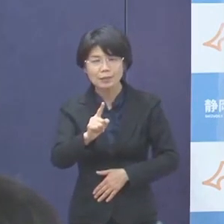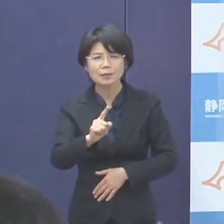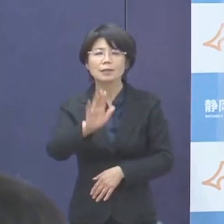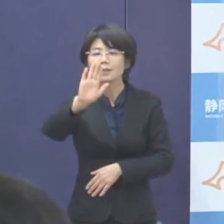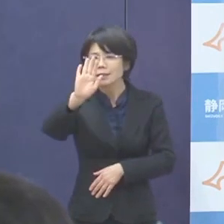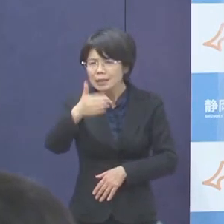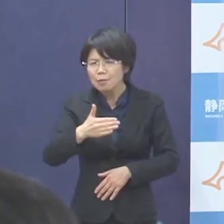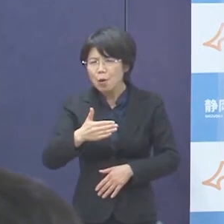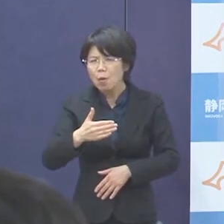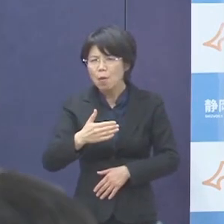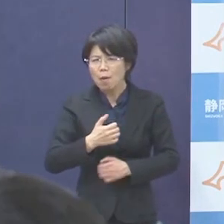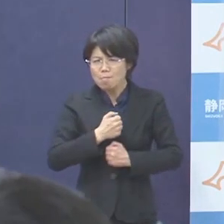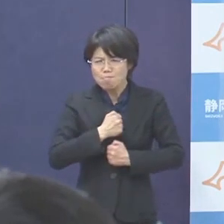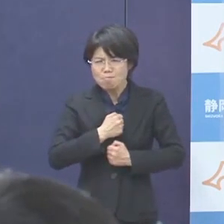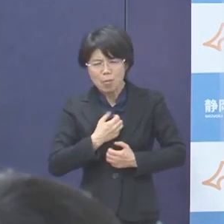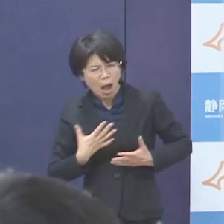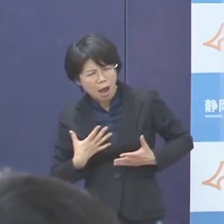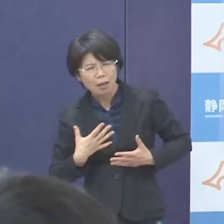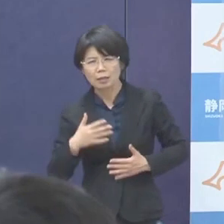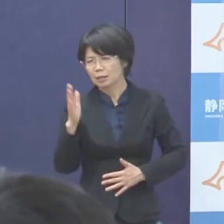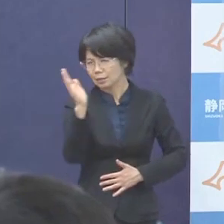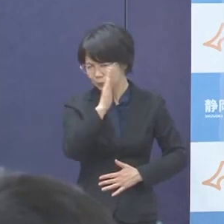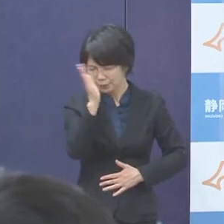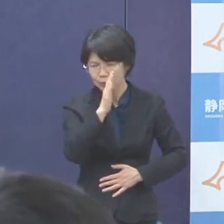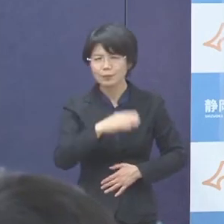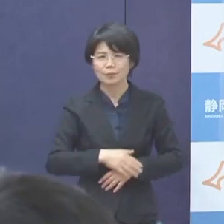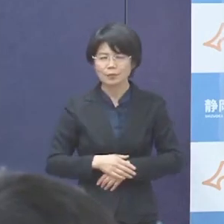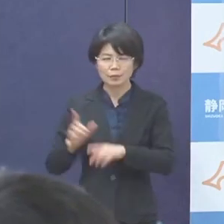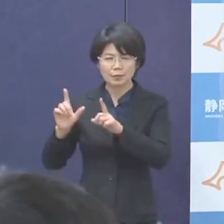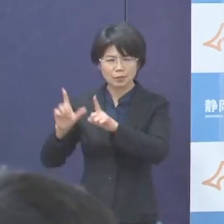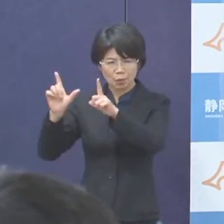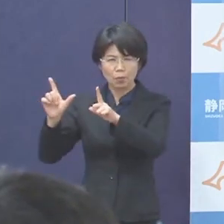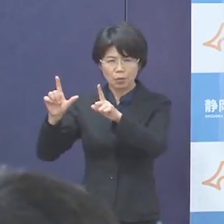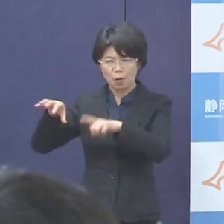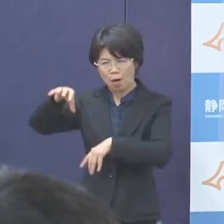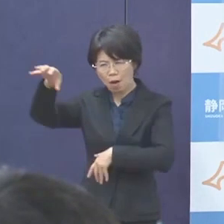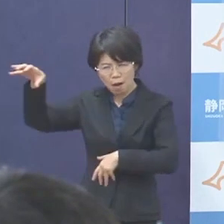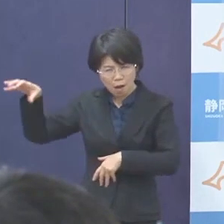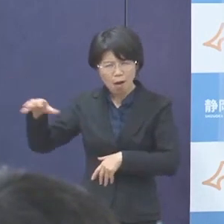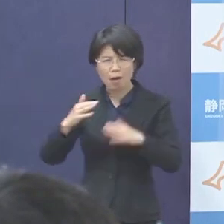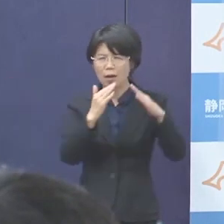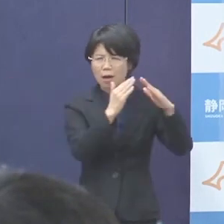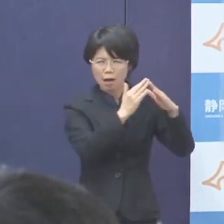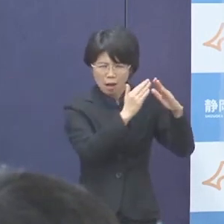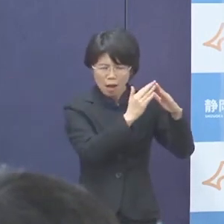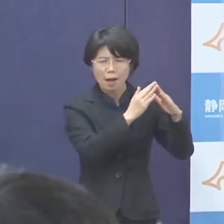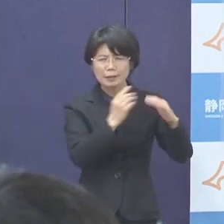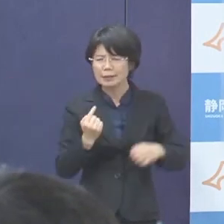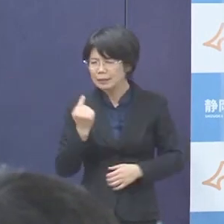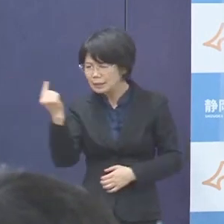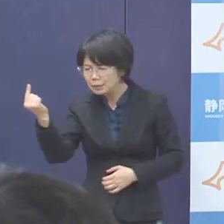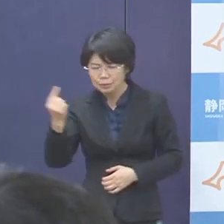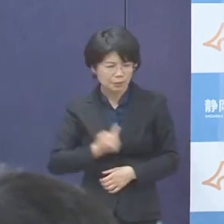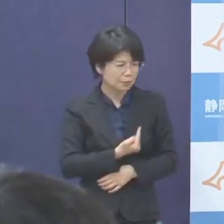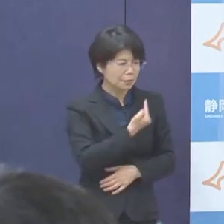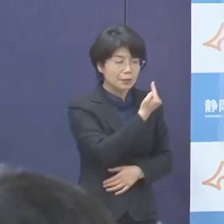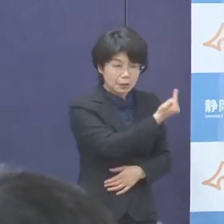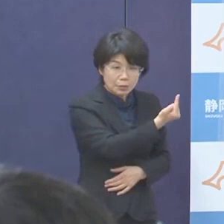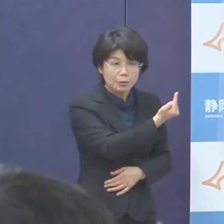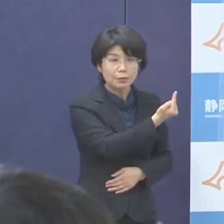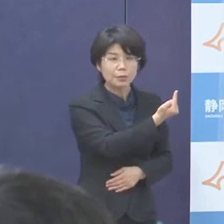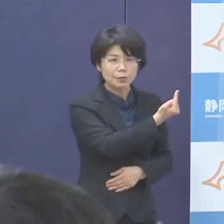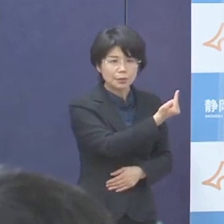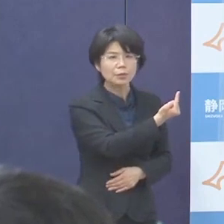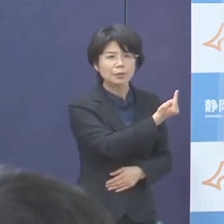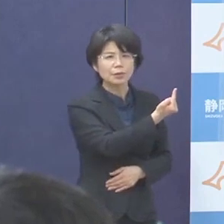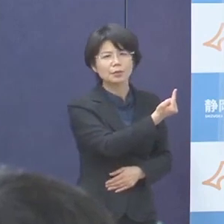でですね、首都圏あるいはその大都市圏ですね、ここへのご移動はそれらの地域